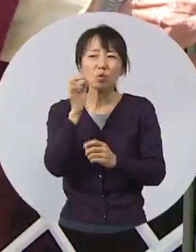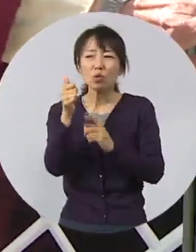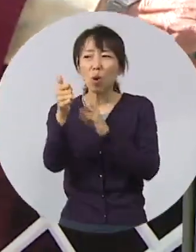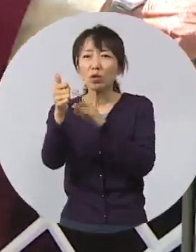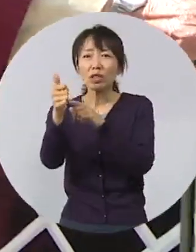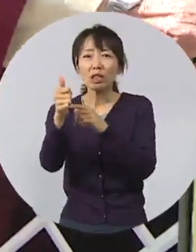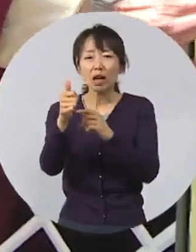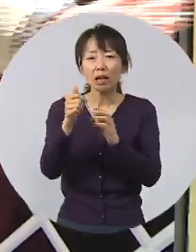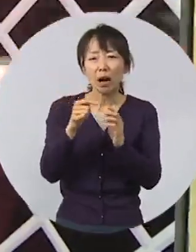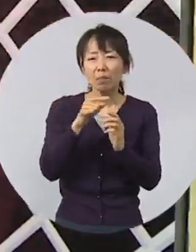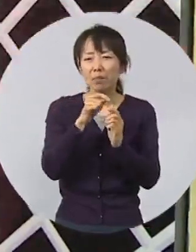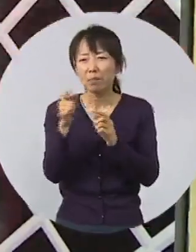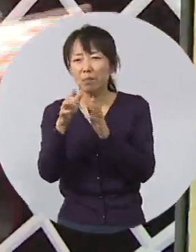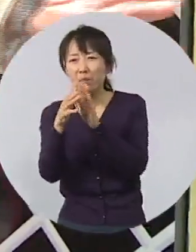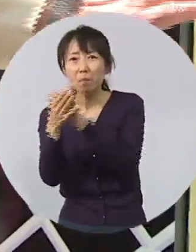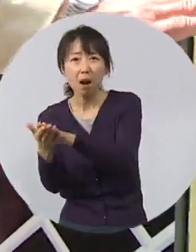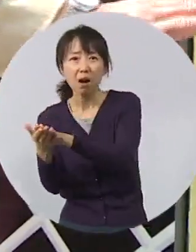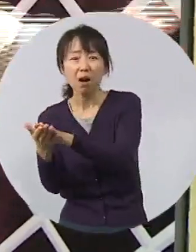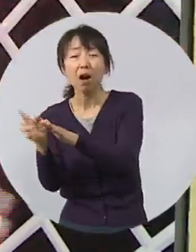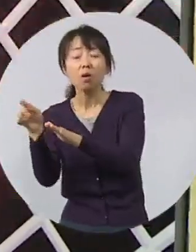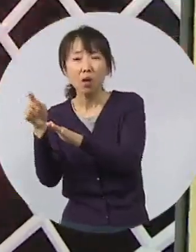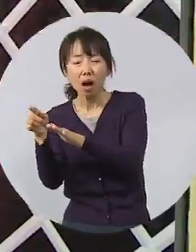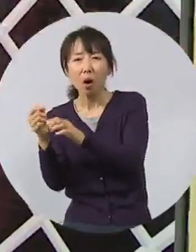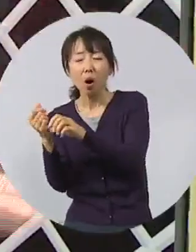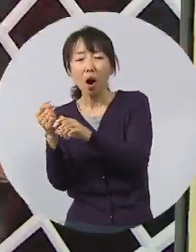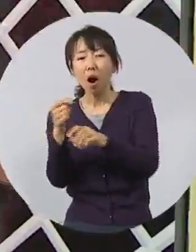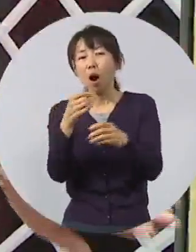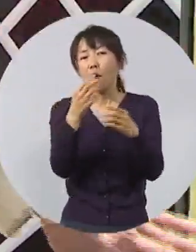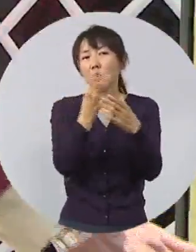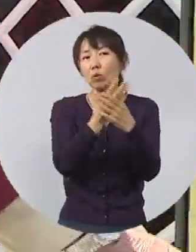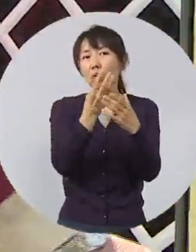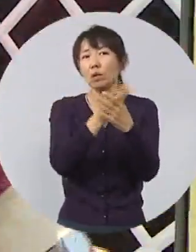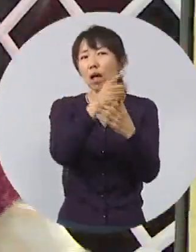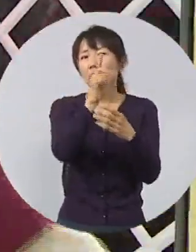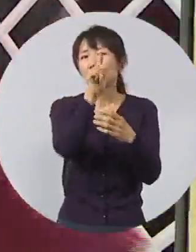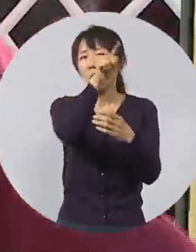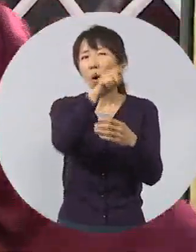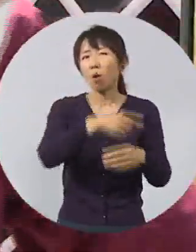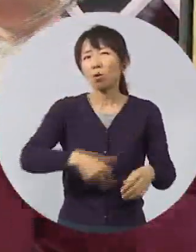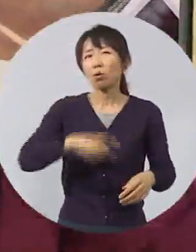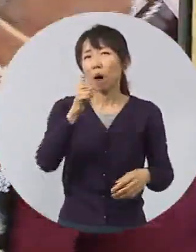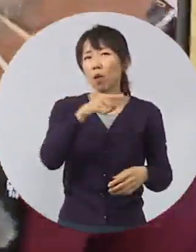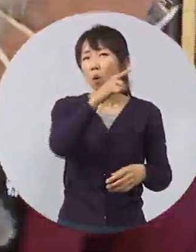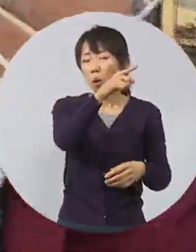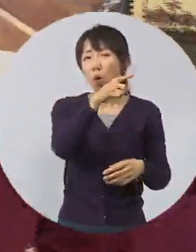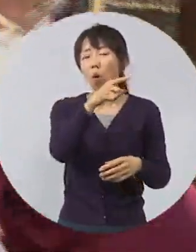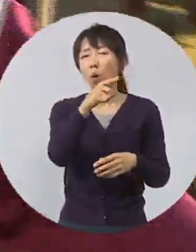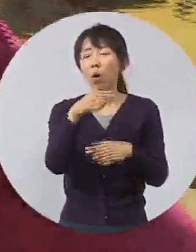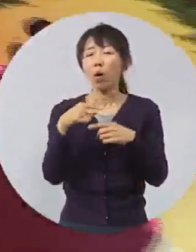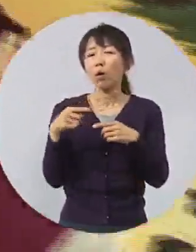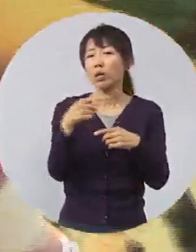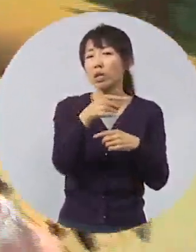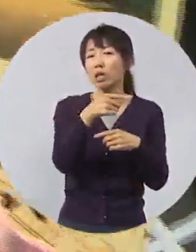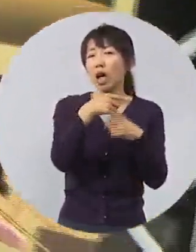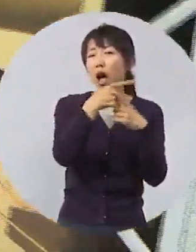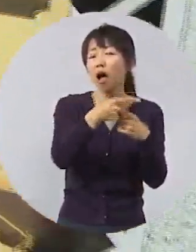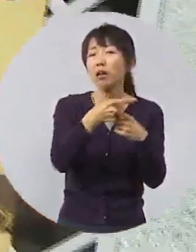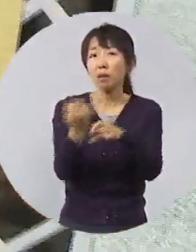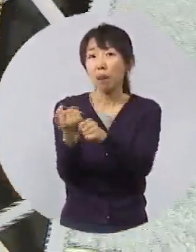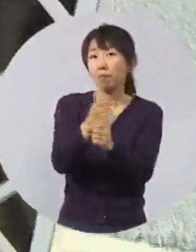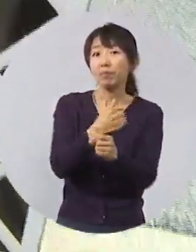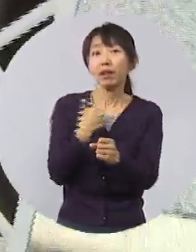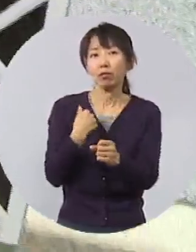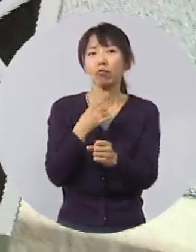に浸ると元通りになりますよというようなことで、照姫がこれ台ですけれ